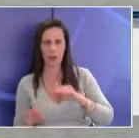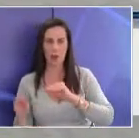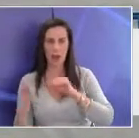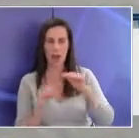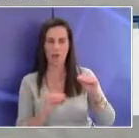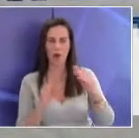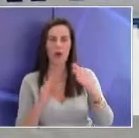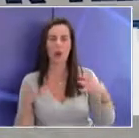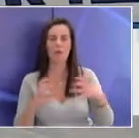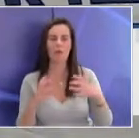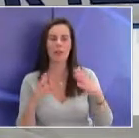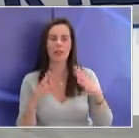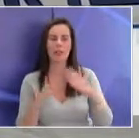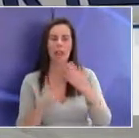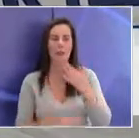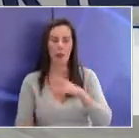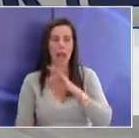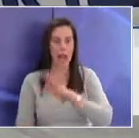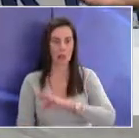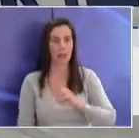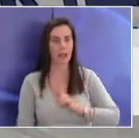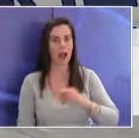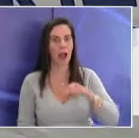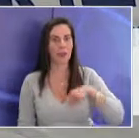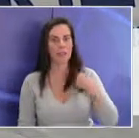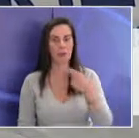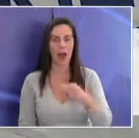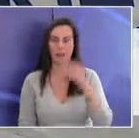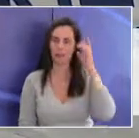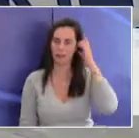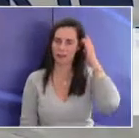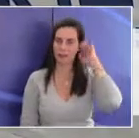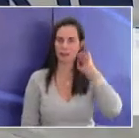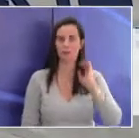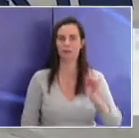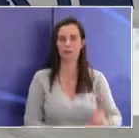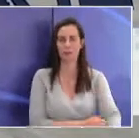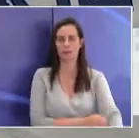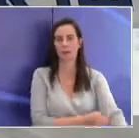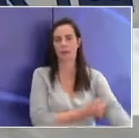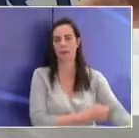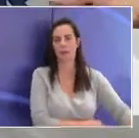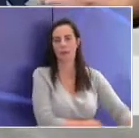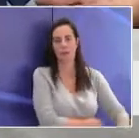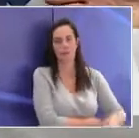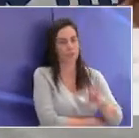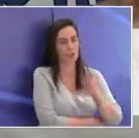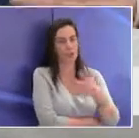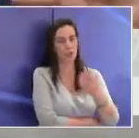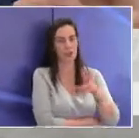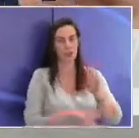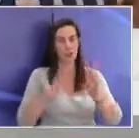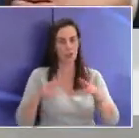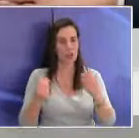לעבור לישראל ביתנו. אביגדור ליברמן חיכה הרבה לרגע הזה. עבודה, מה? יש הרבה עבודה, יש